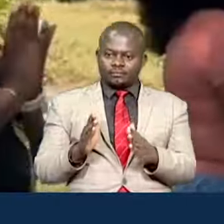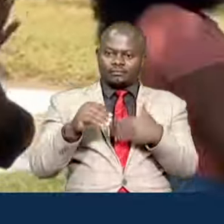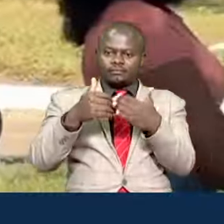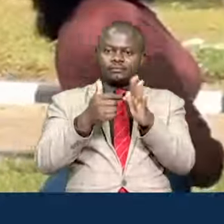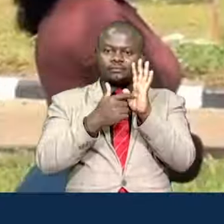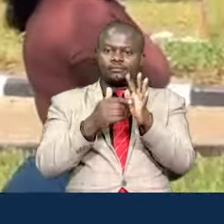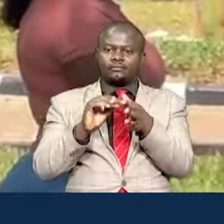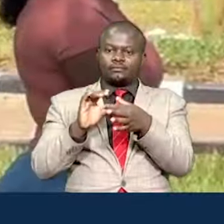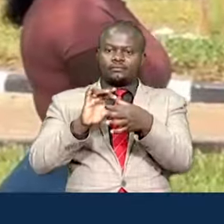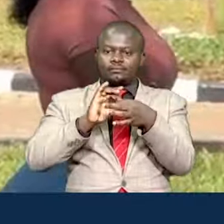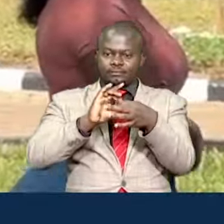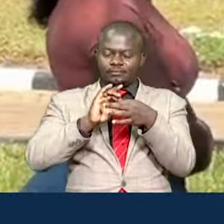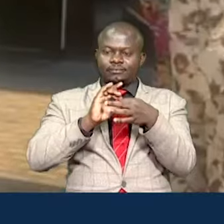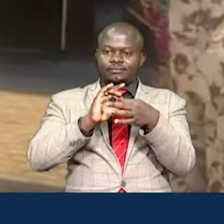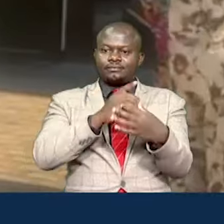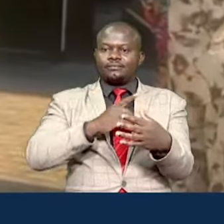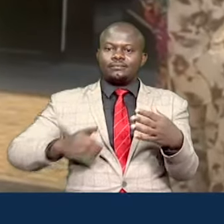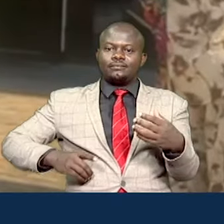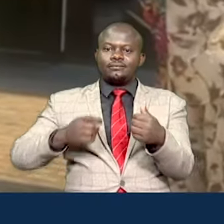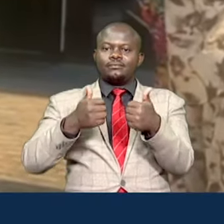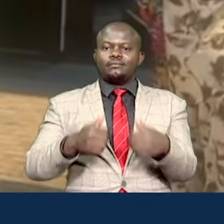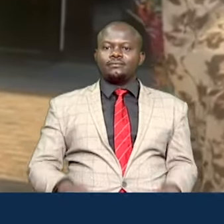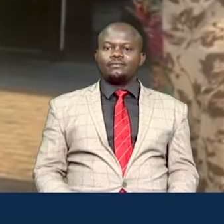bishimangira demokarasi abanyarwanda bifuza.